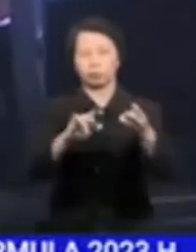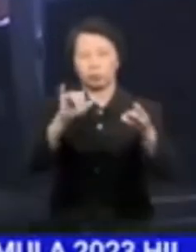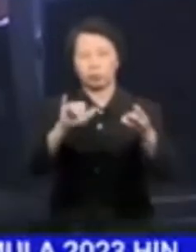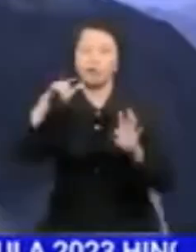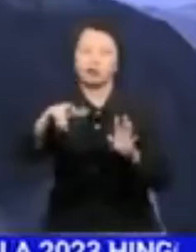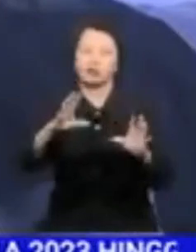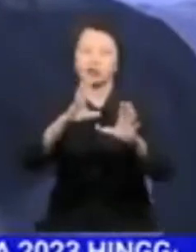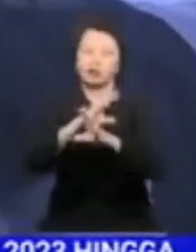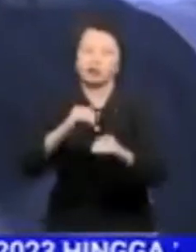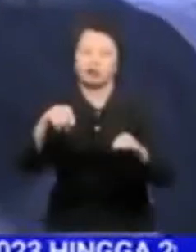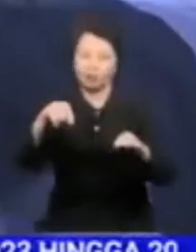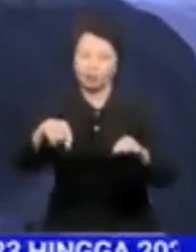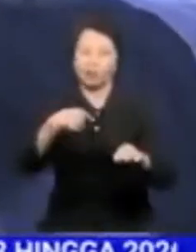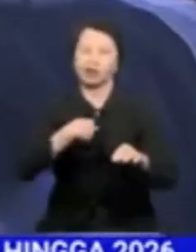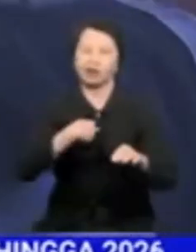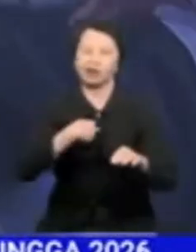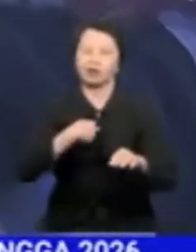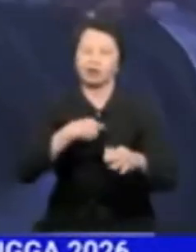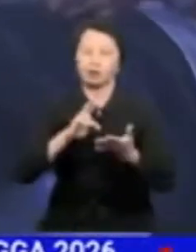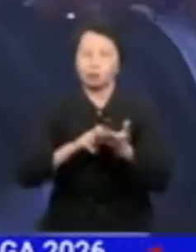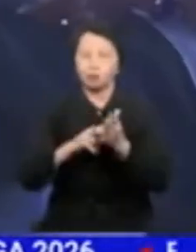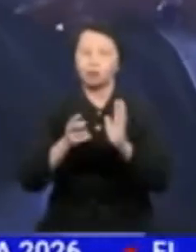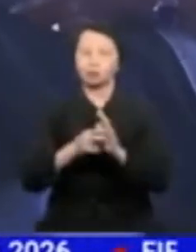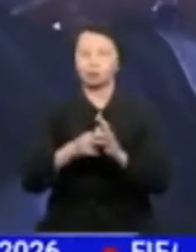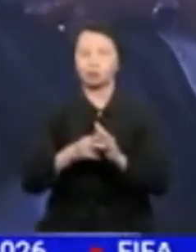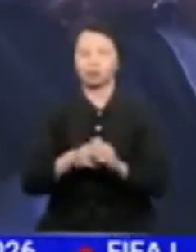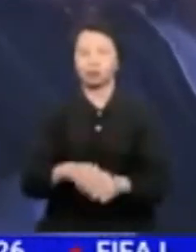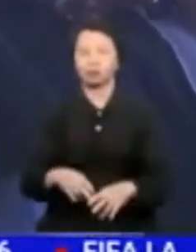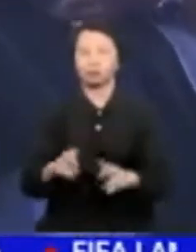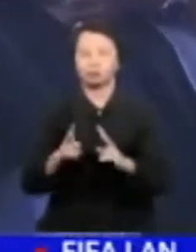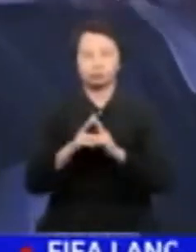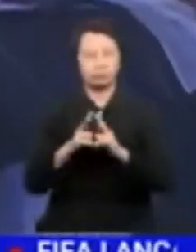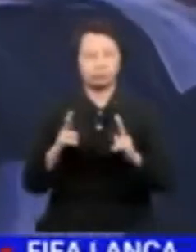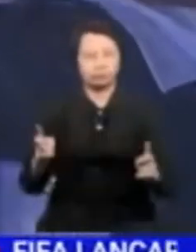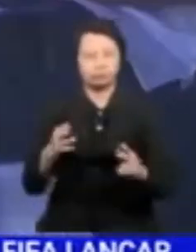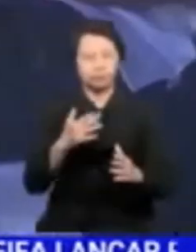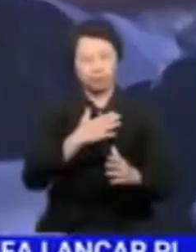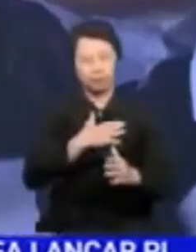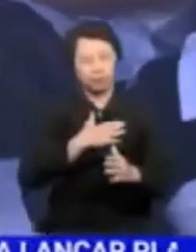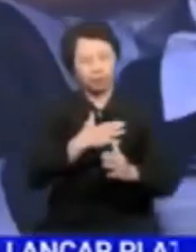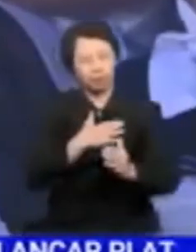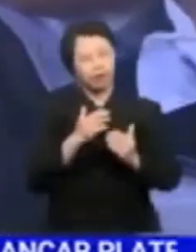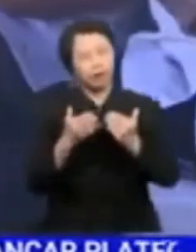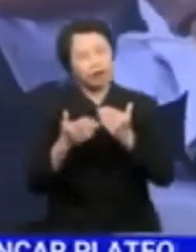taraf sepanjang 96.351 km